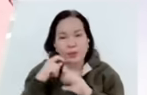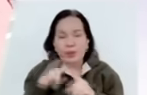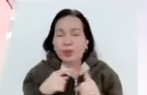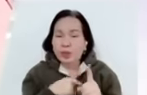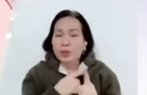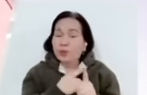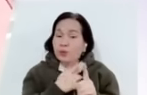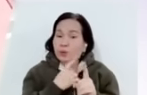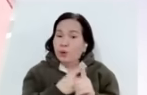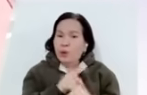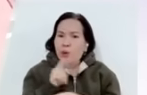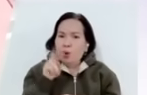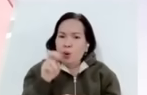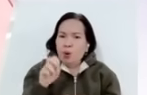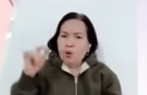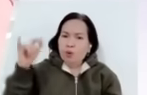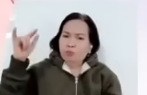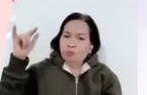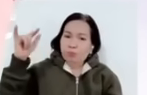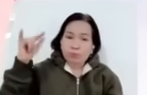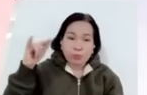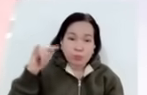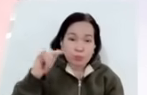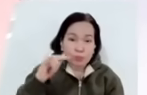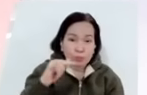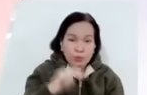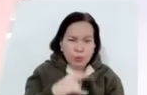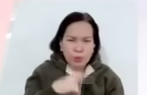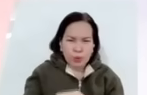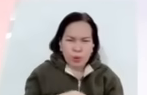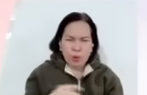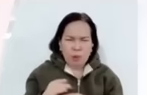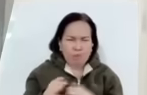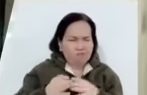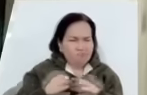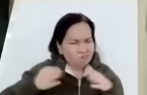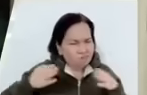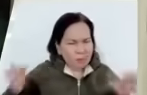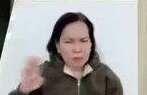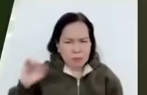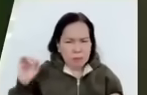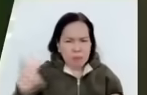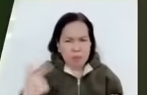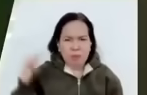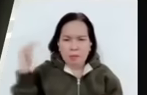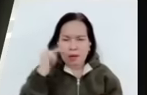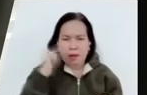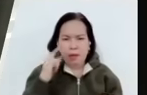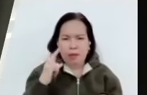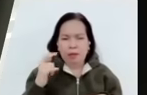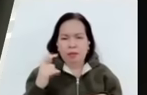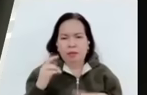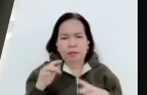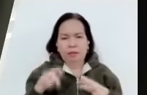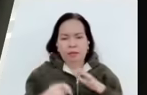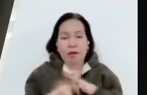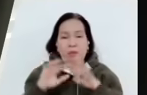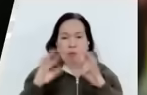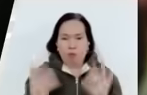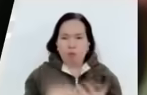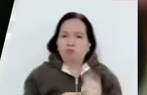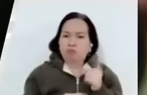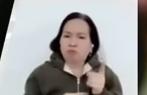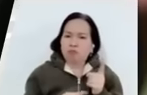ang paglapag dito sa Maynila ng pinakamalaking pampasahero eroplano sa buong mundo. Abot langit ang Senilan sa tuwing nakakakita raw siya ng mga